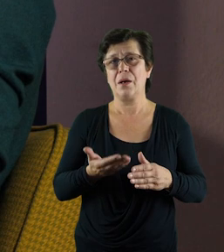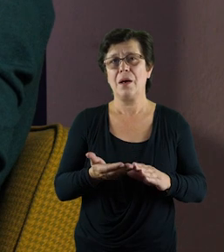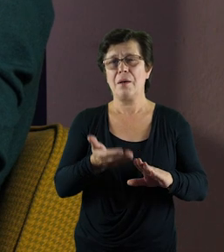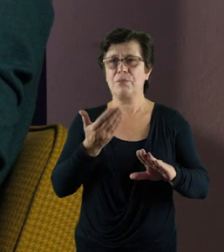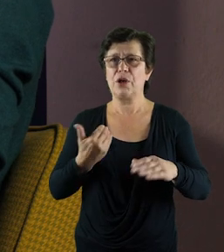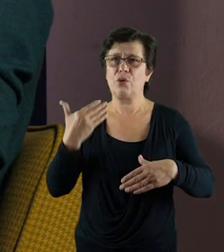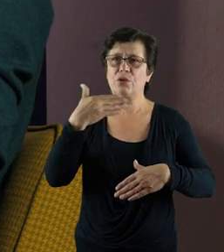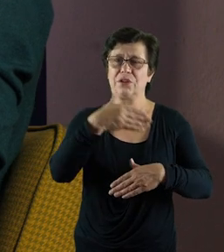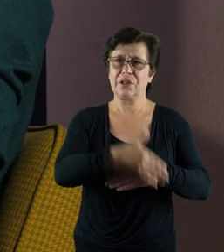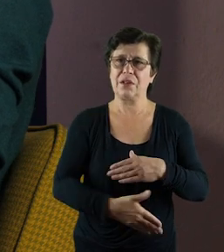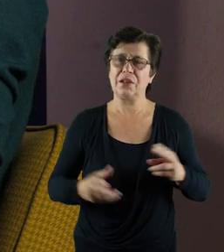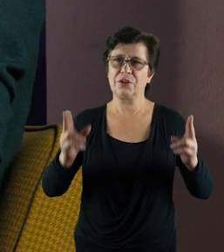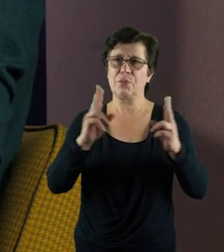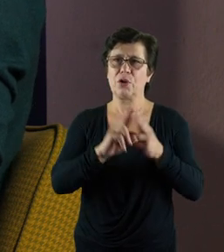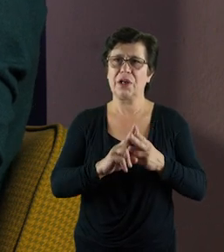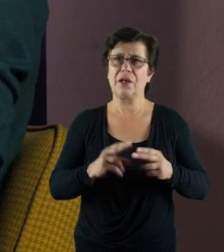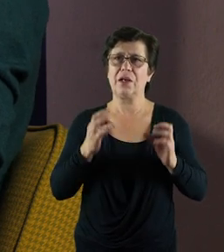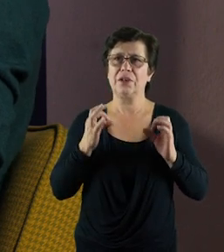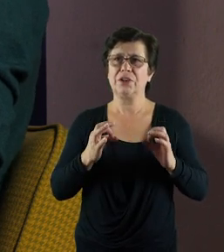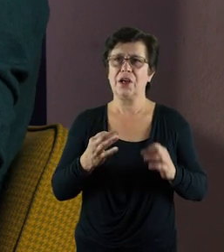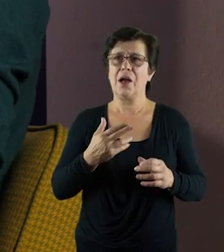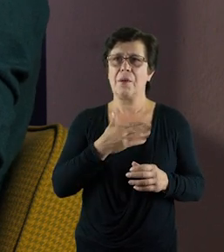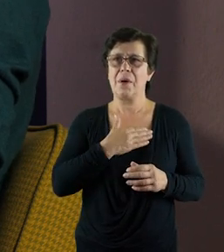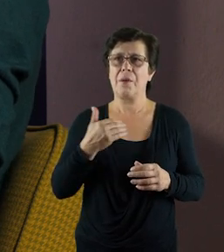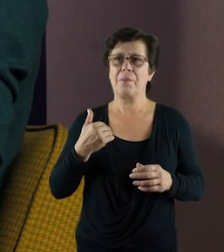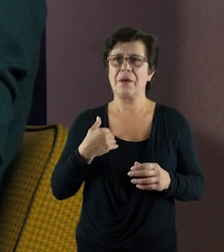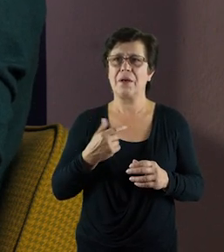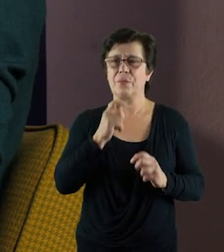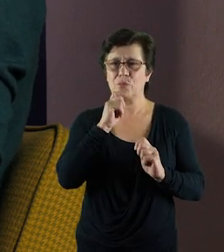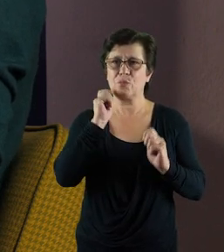Między Wierszami, dzisiaj mamy taki bonus na zakończenie.